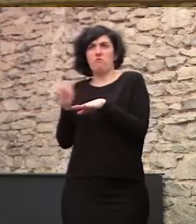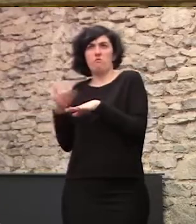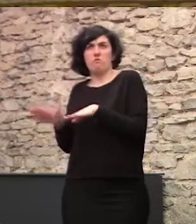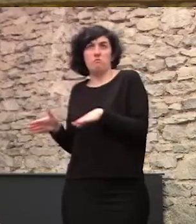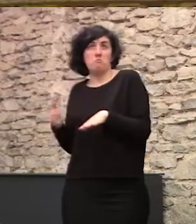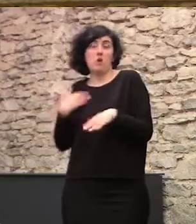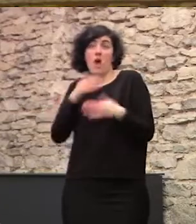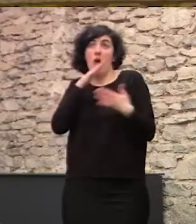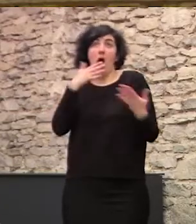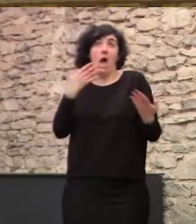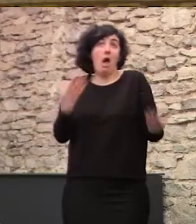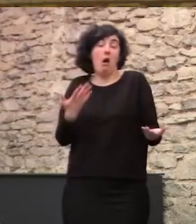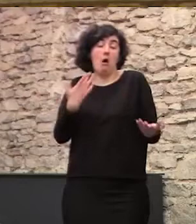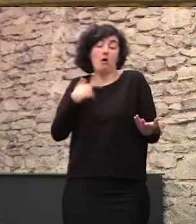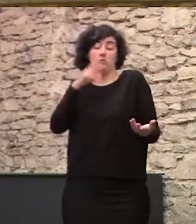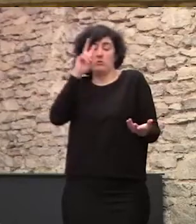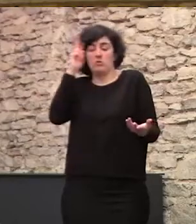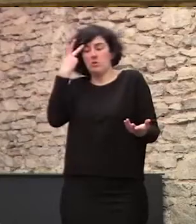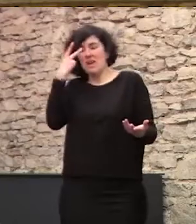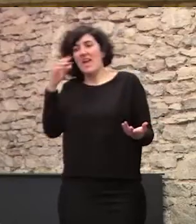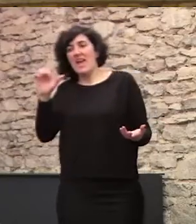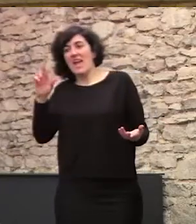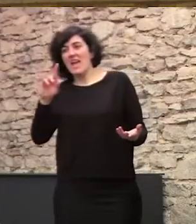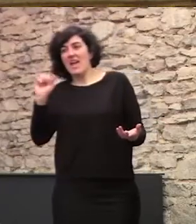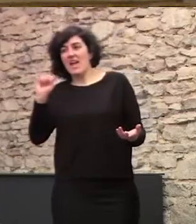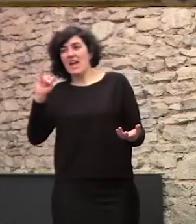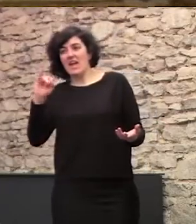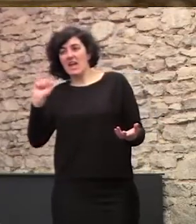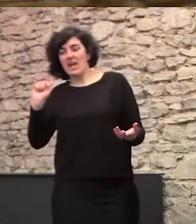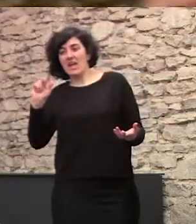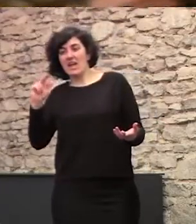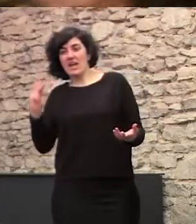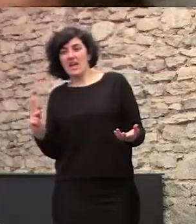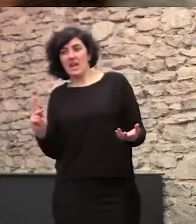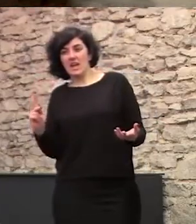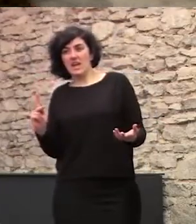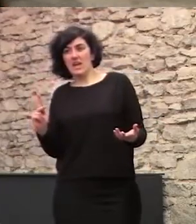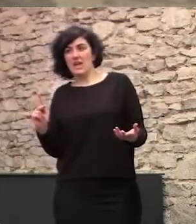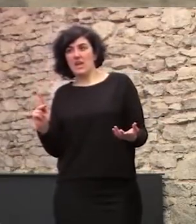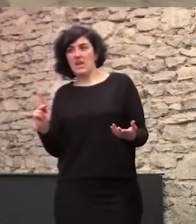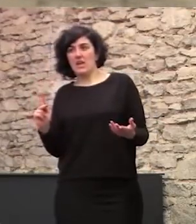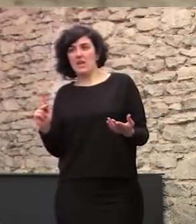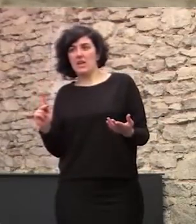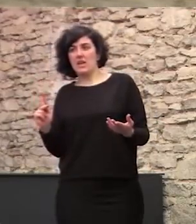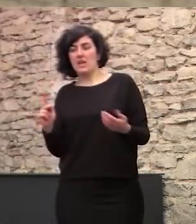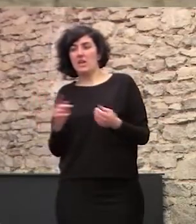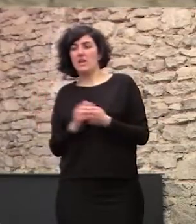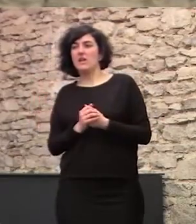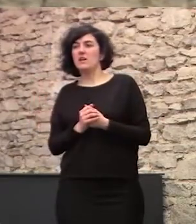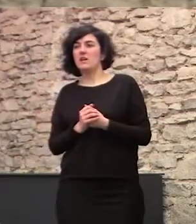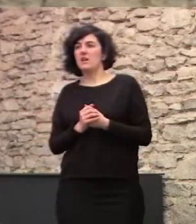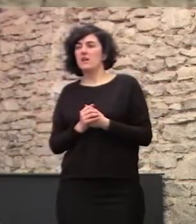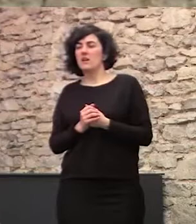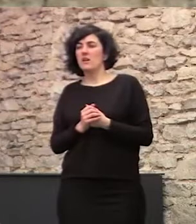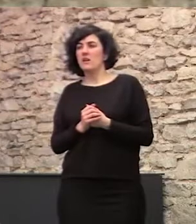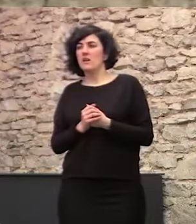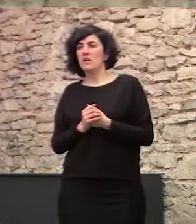jazta. Erreiak ekin, badaukagu eta utziko pizkat erreiak nabe batera.